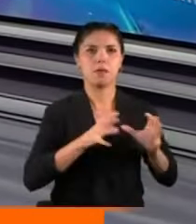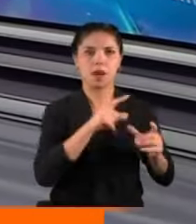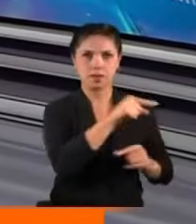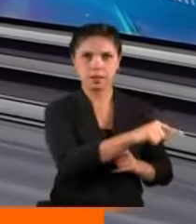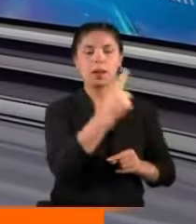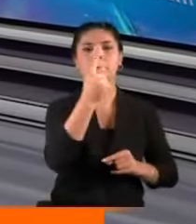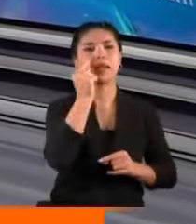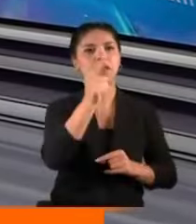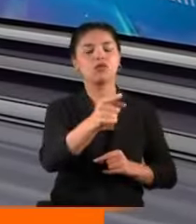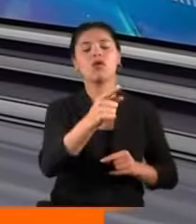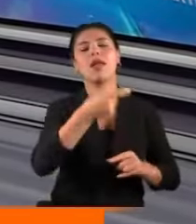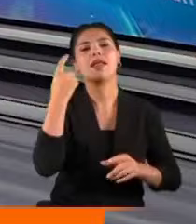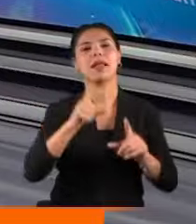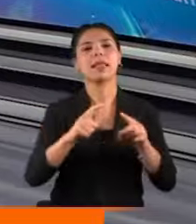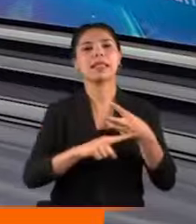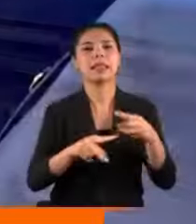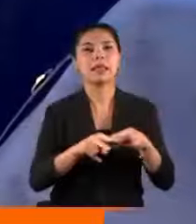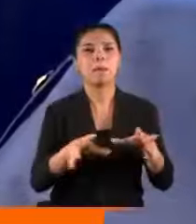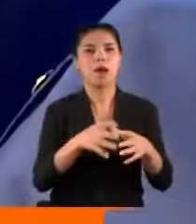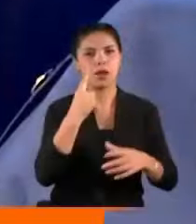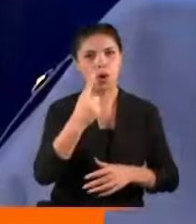de eski DEM Partili.